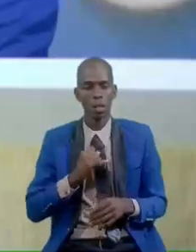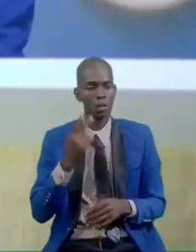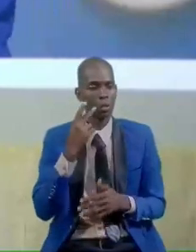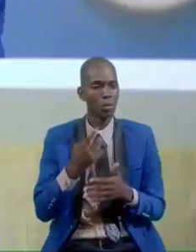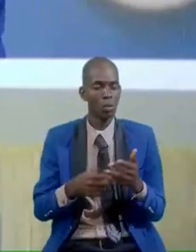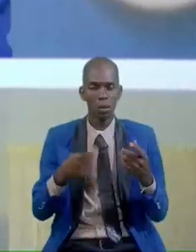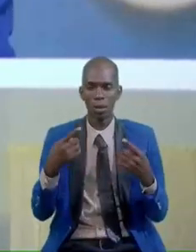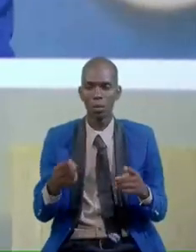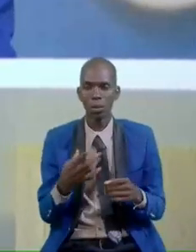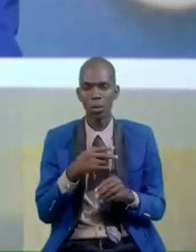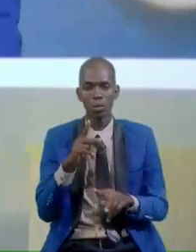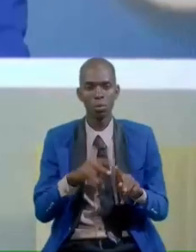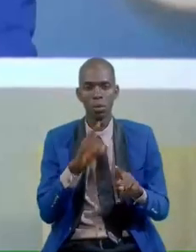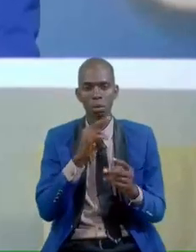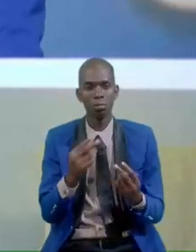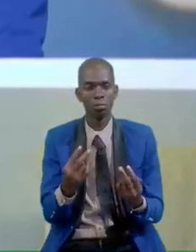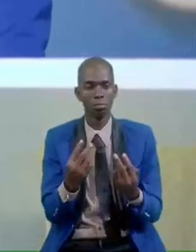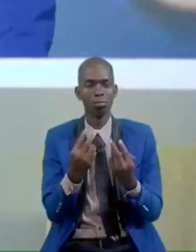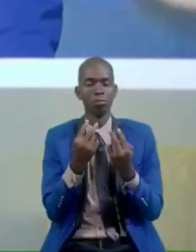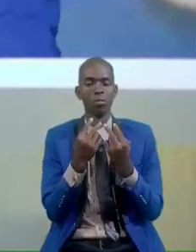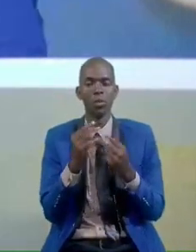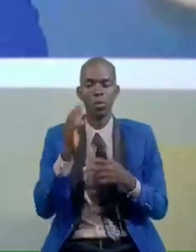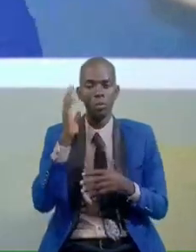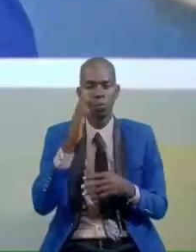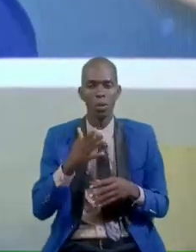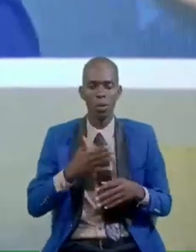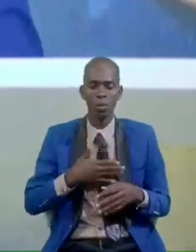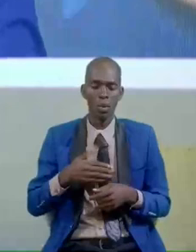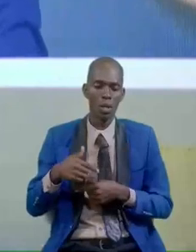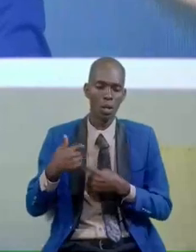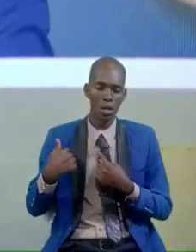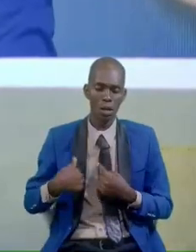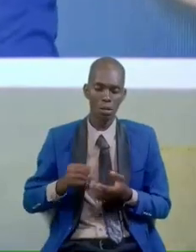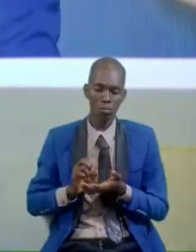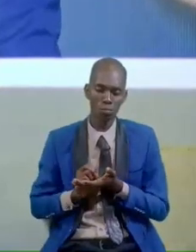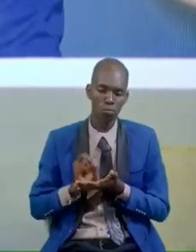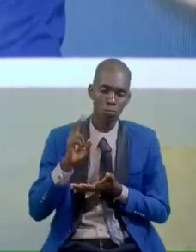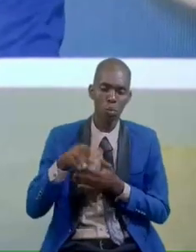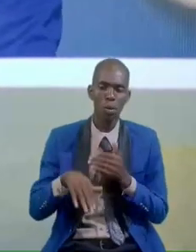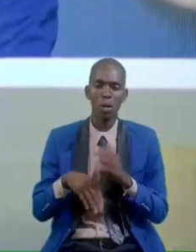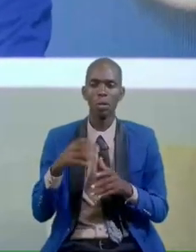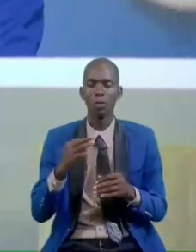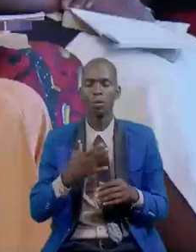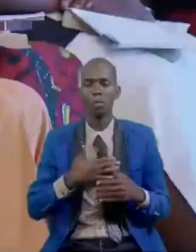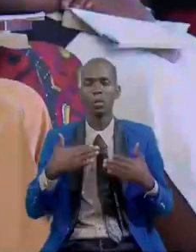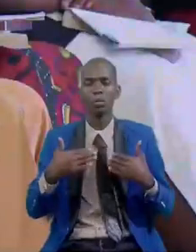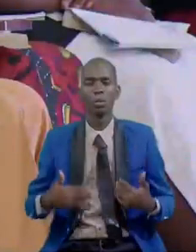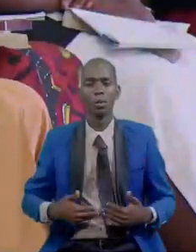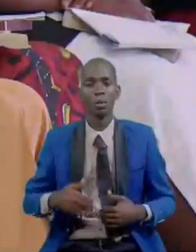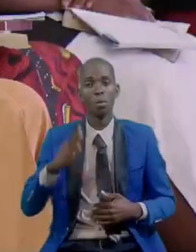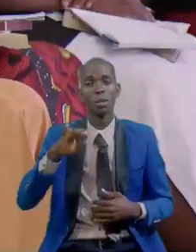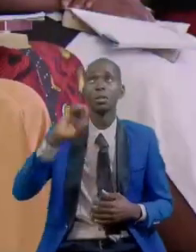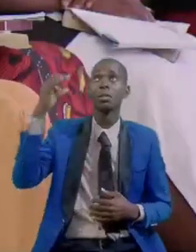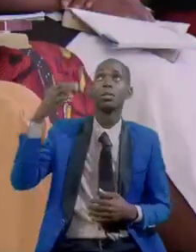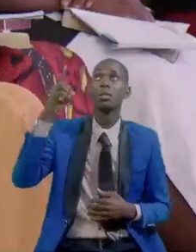Et les gens me regardent comme ça. Est-ce que mon cœur va sauter de mon corps? Par la grâce de Dieu,